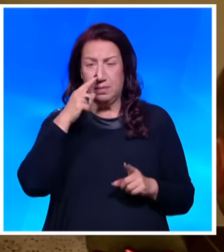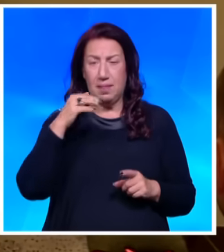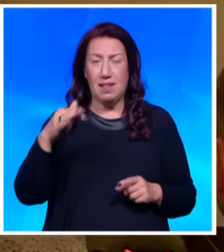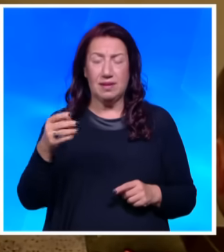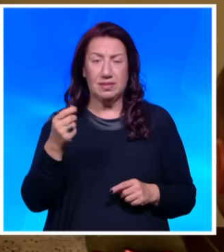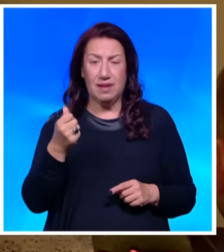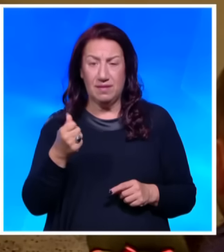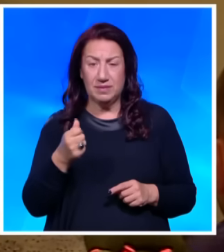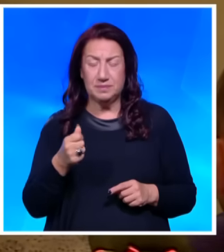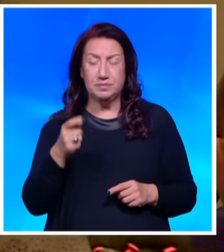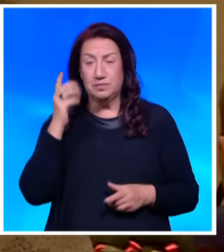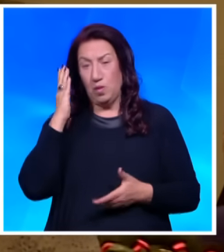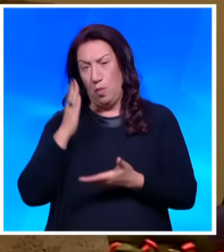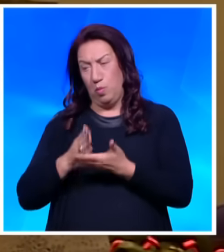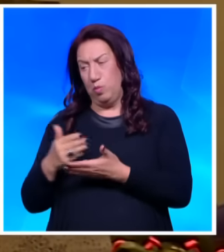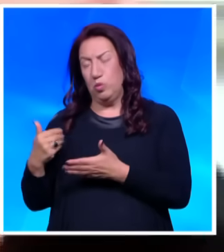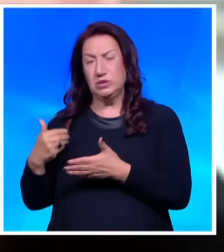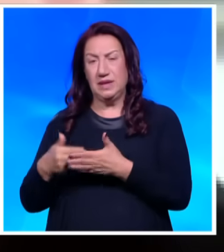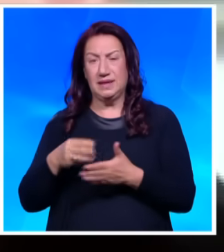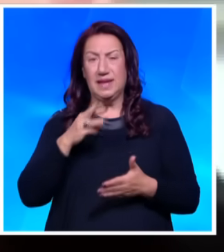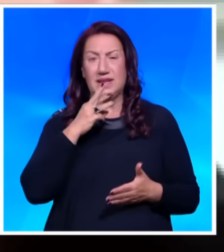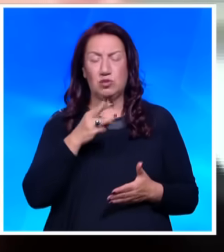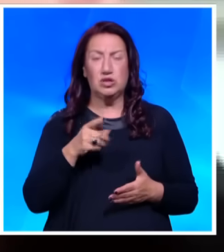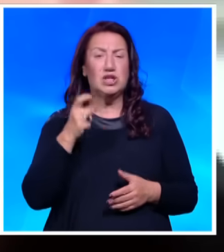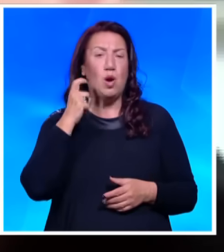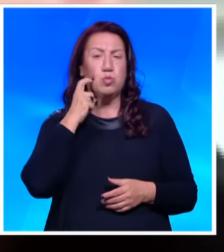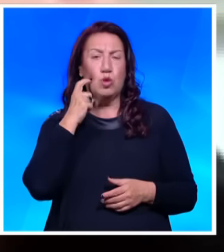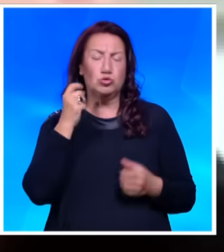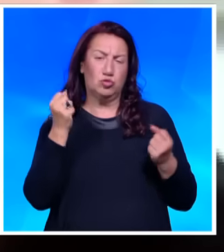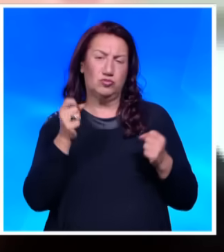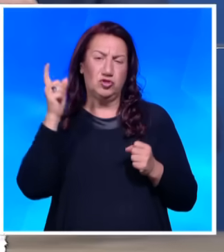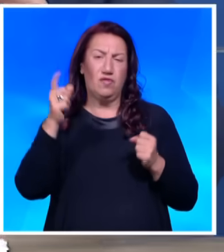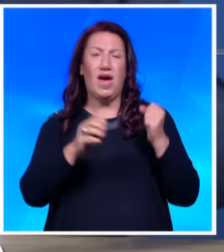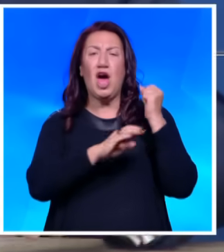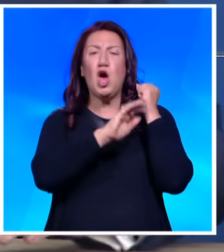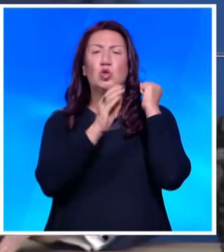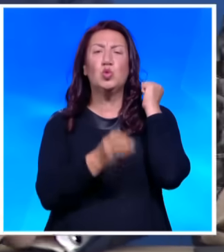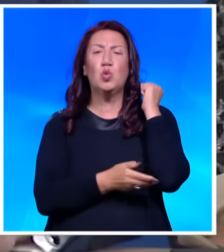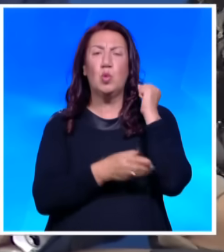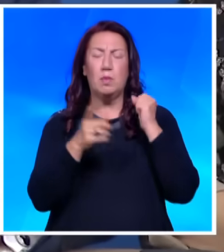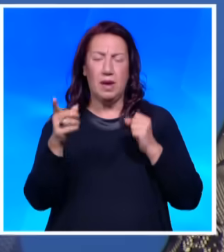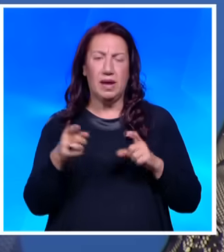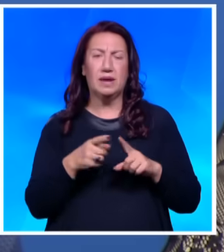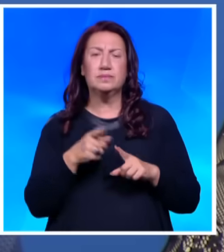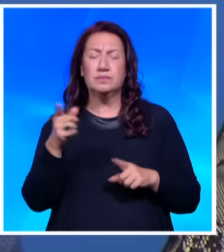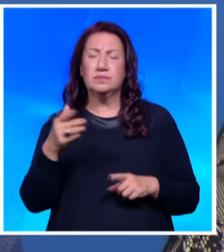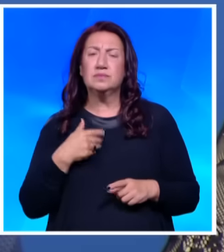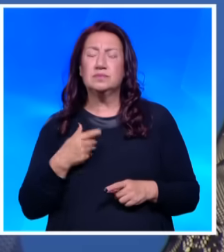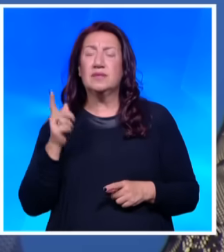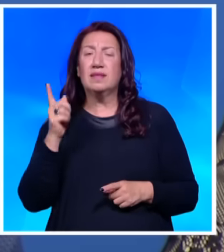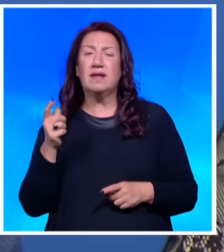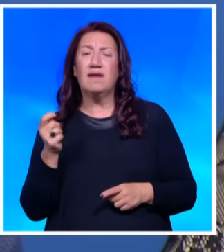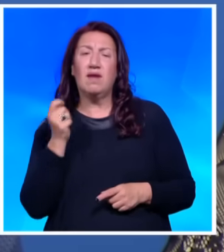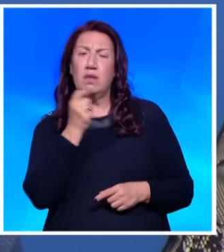последните три години Божков прекарва в Дубай, а защитната му теза, че е пострадал и през годините бил рекетиран да дава 20% от печалбата си на